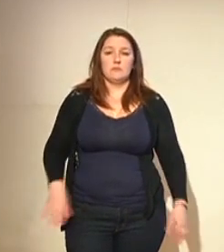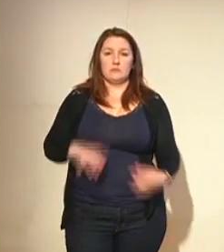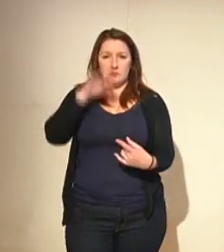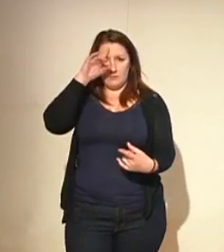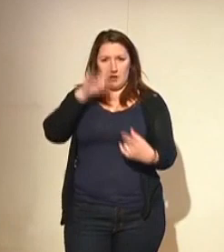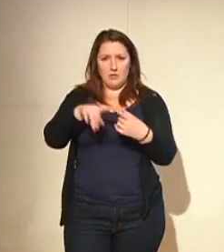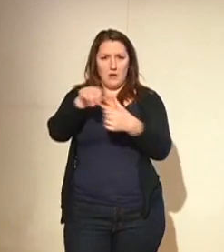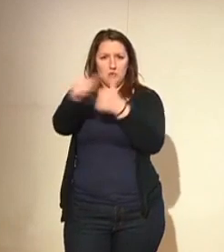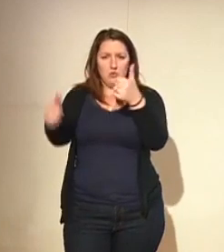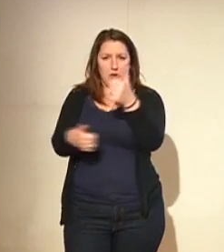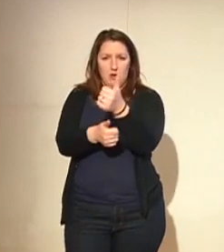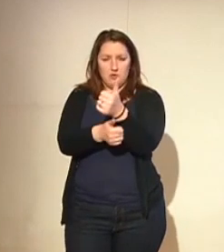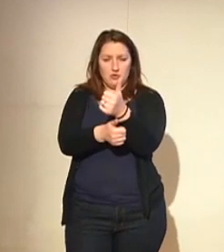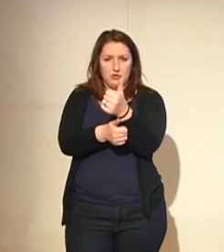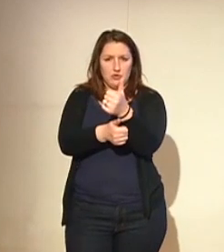j'ai